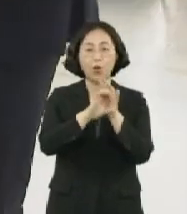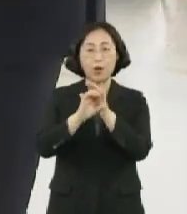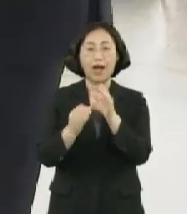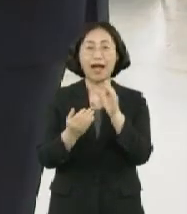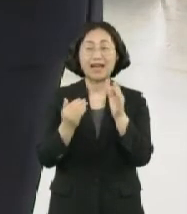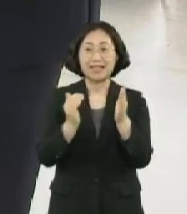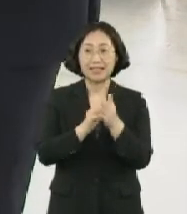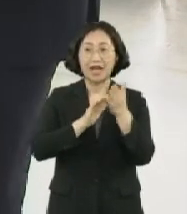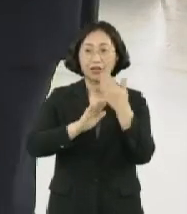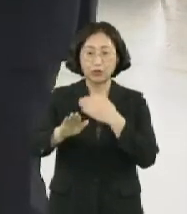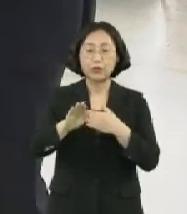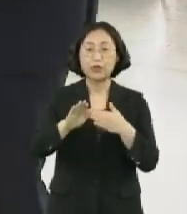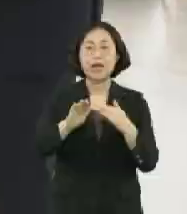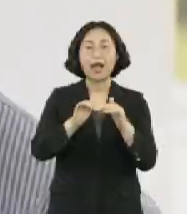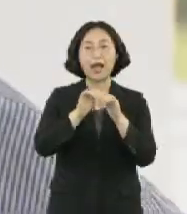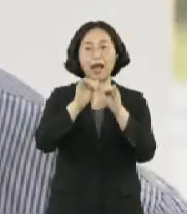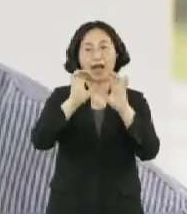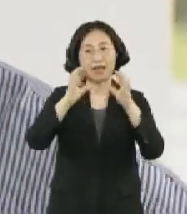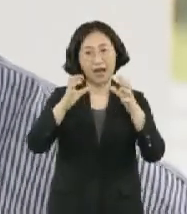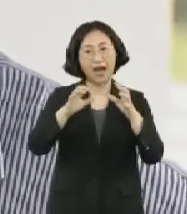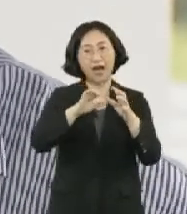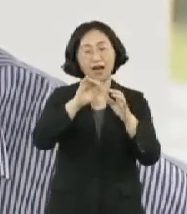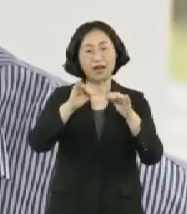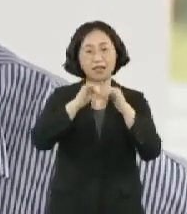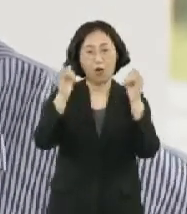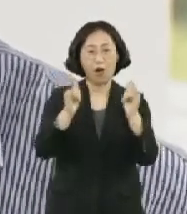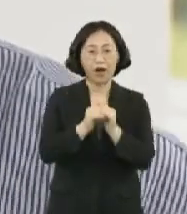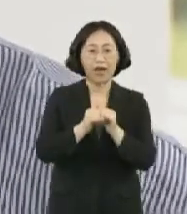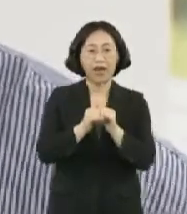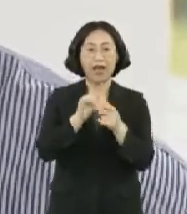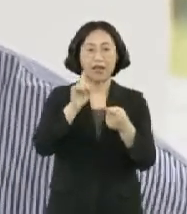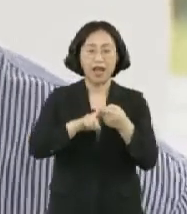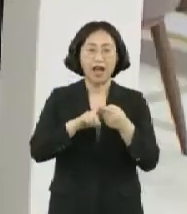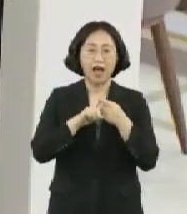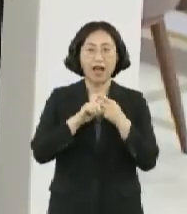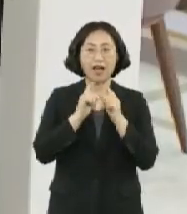미래 시장 선점을 위한 기업들의 적극적인